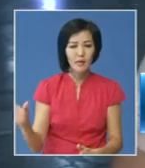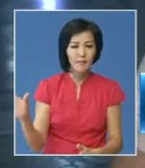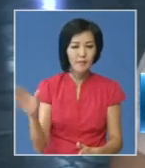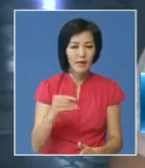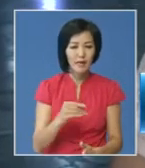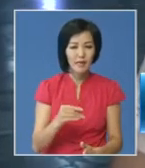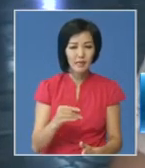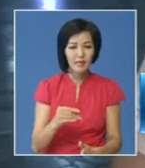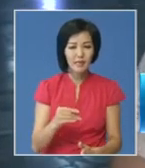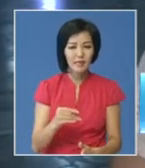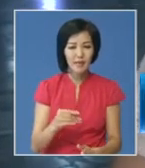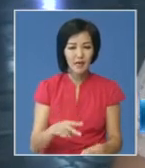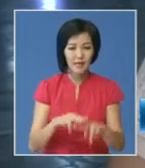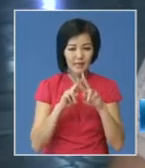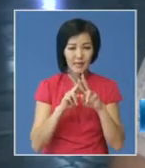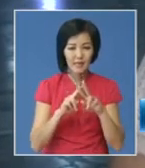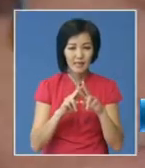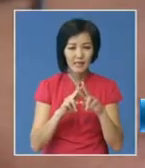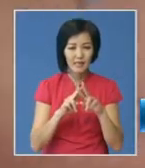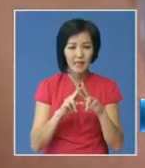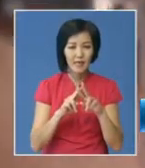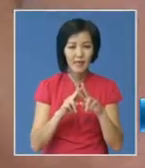соны айналып жүріп, астанан бәрін соны көріп жүрміз.